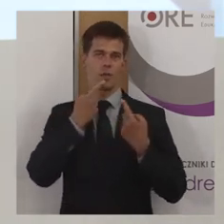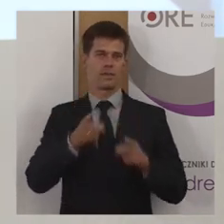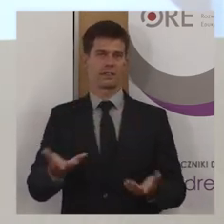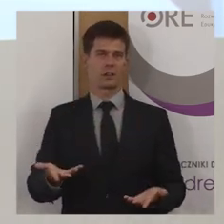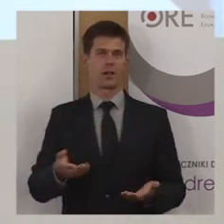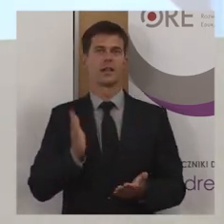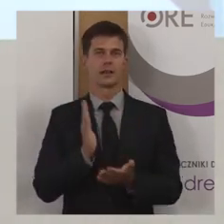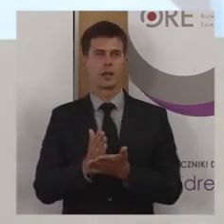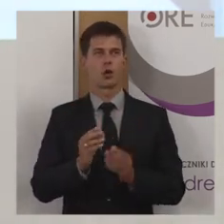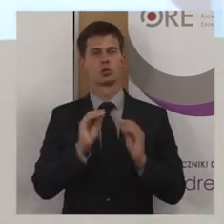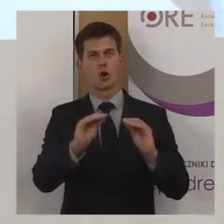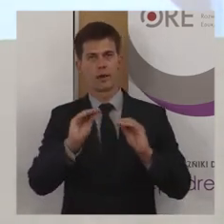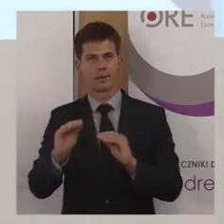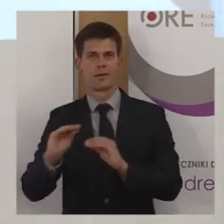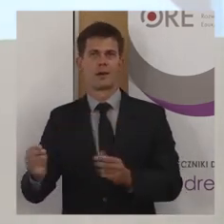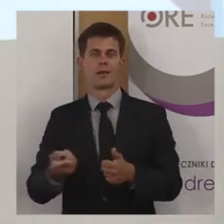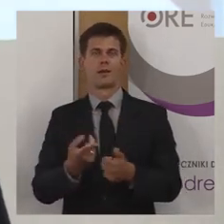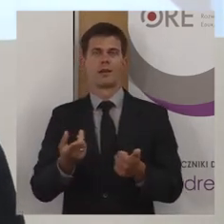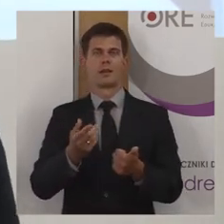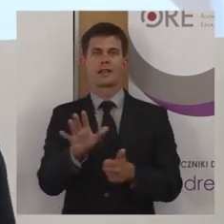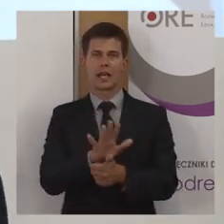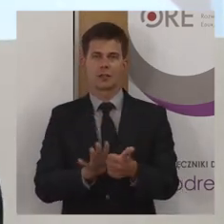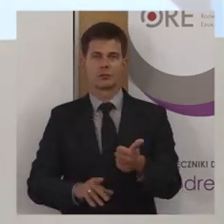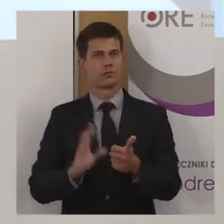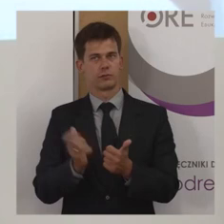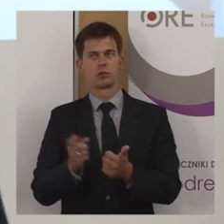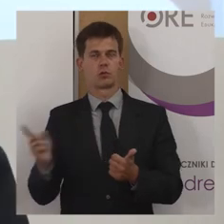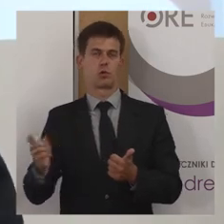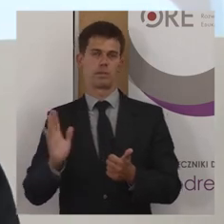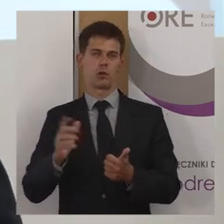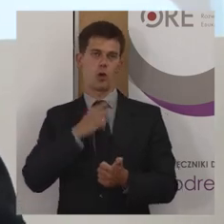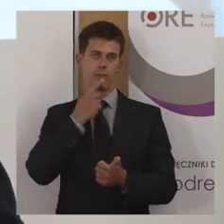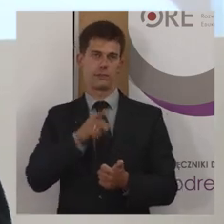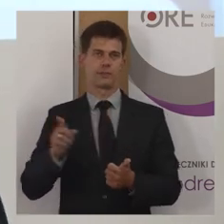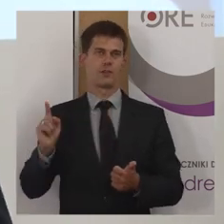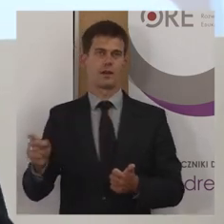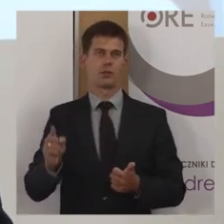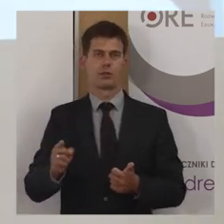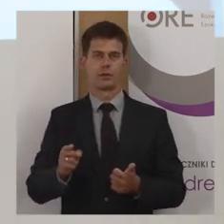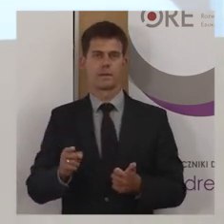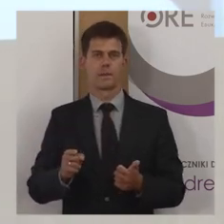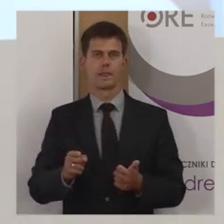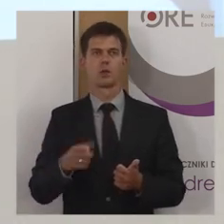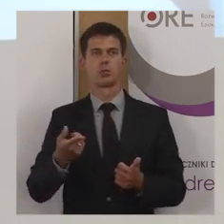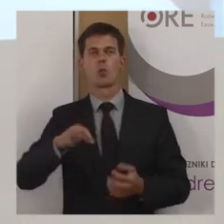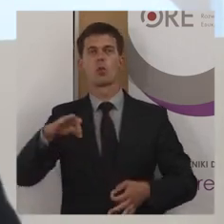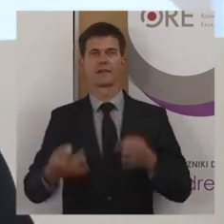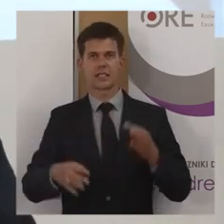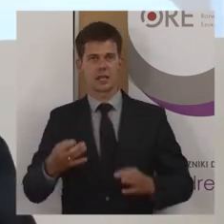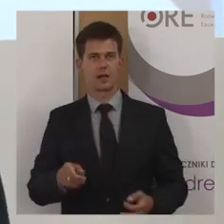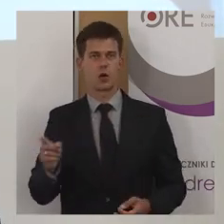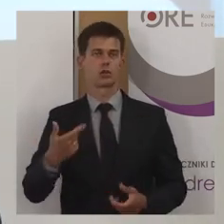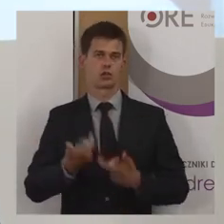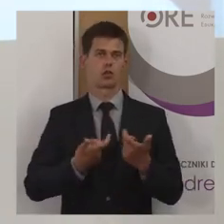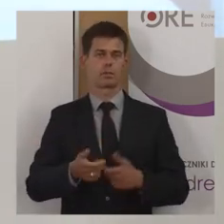odpowiadać, my odpowiadamy za szkolenia, za treści i postaramy się, żeby one były najprostsze właśnie w użytkowaniu, w sensie uniwersalne, może nie najprostsze,